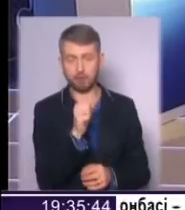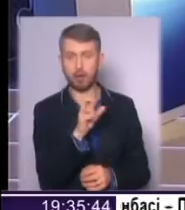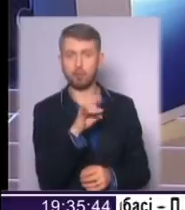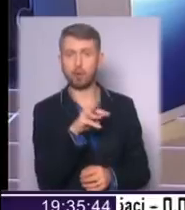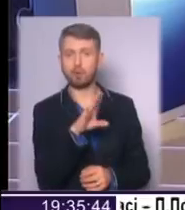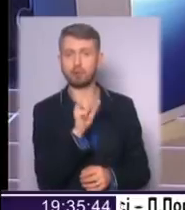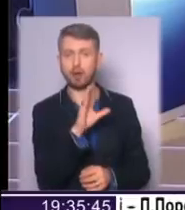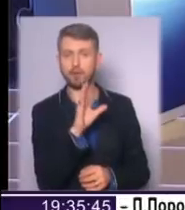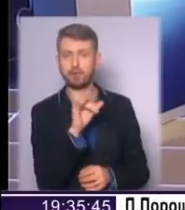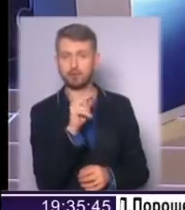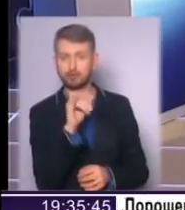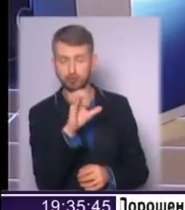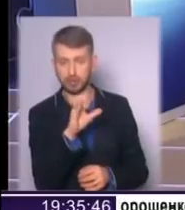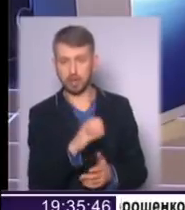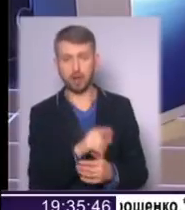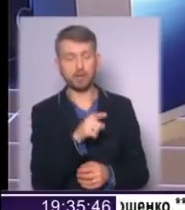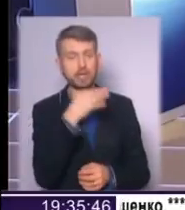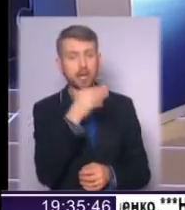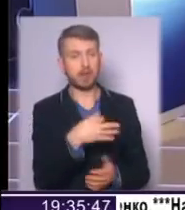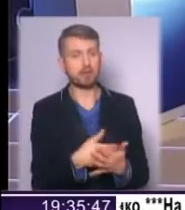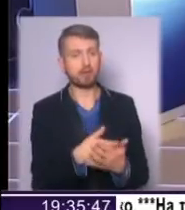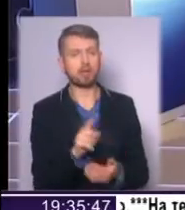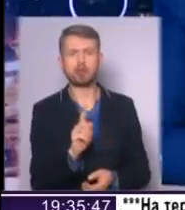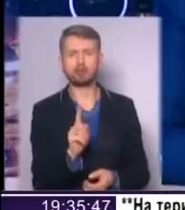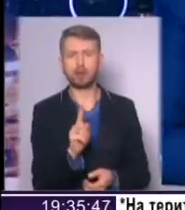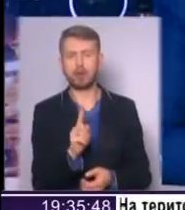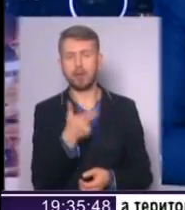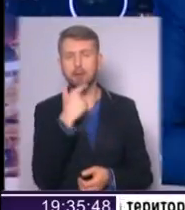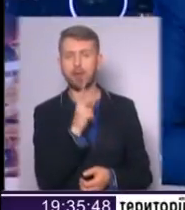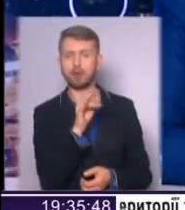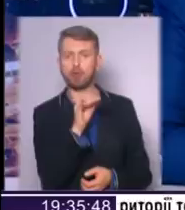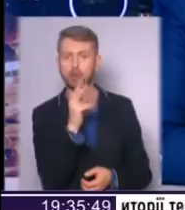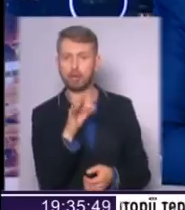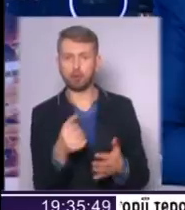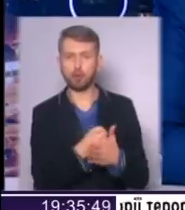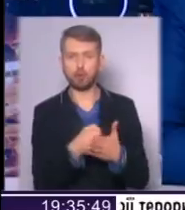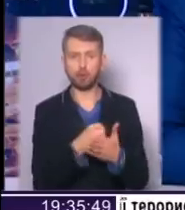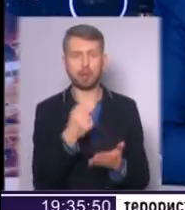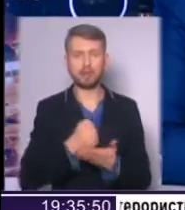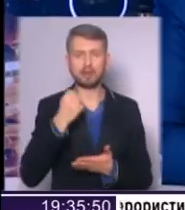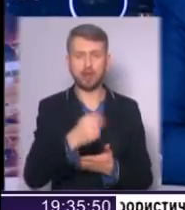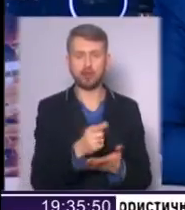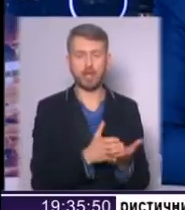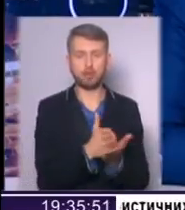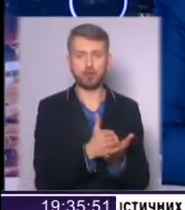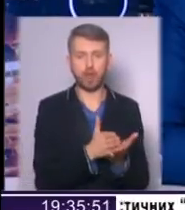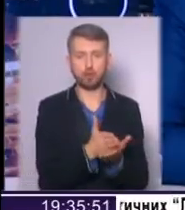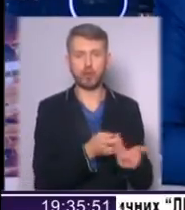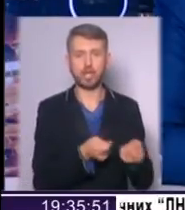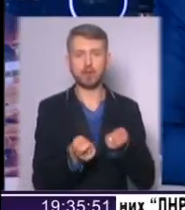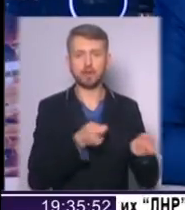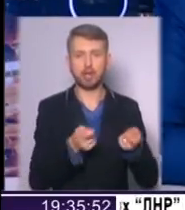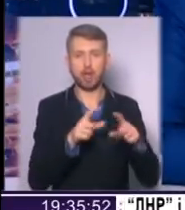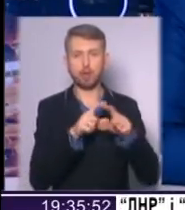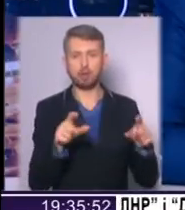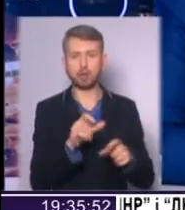до тих тез, що він казав. Так, так. Він, наприклад, сказав, що пан Кананенко лобіює призначення на посаду керівника